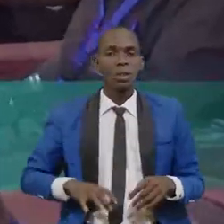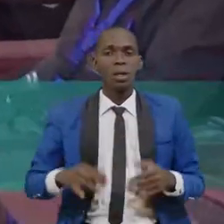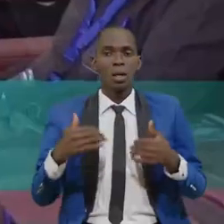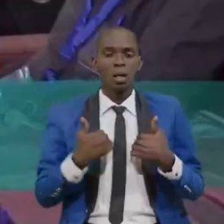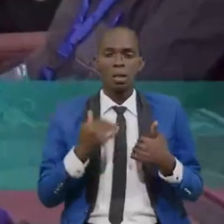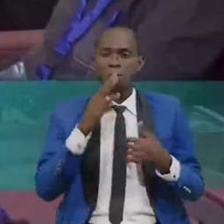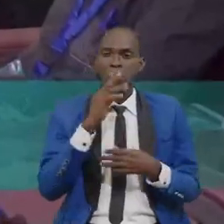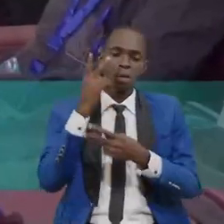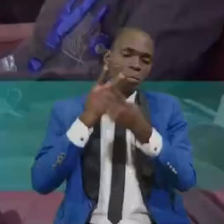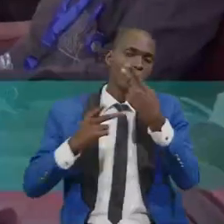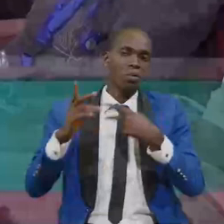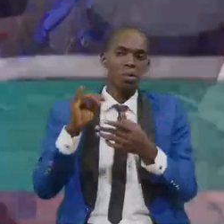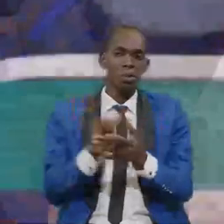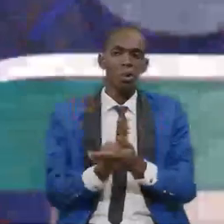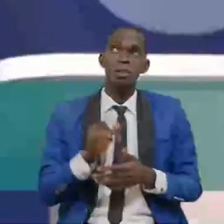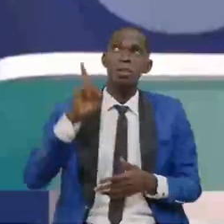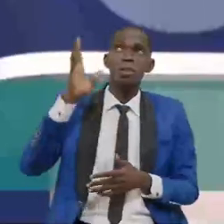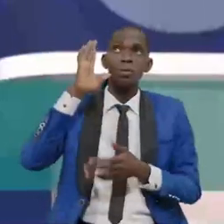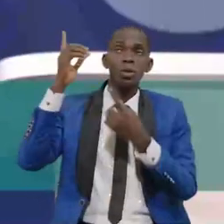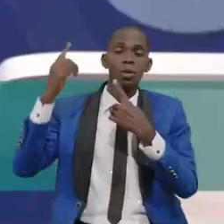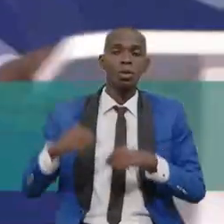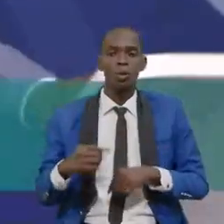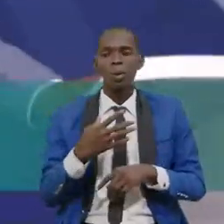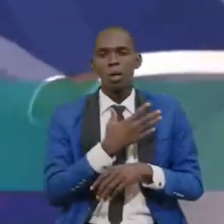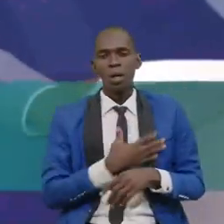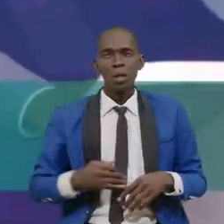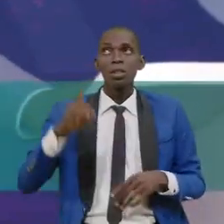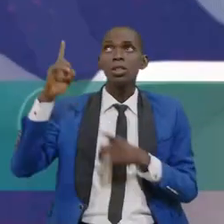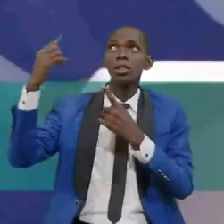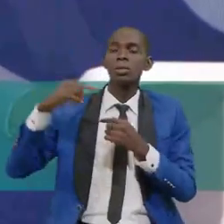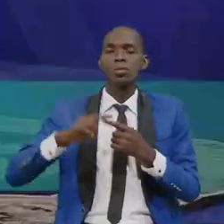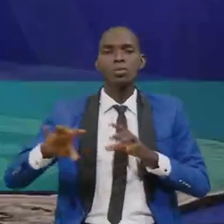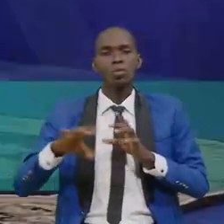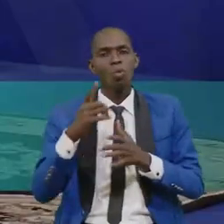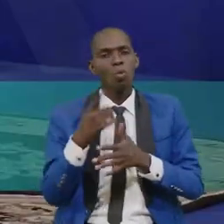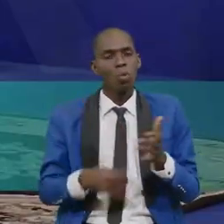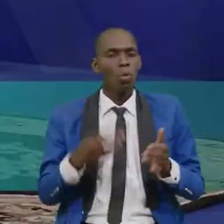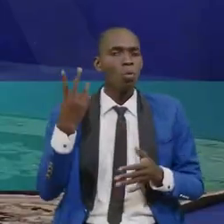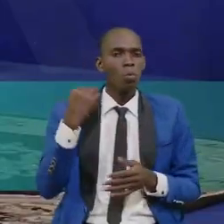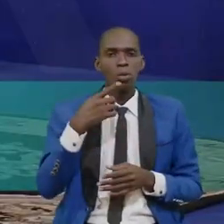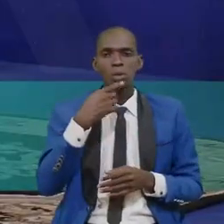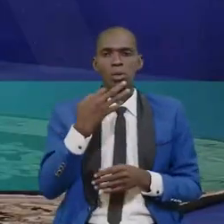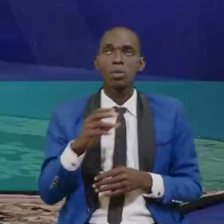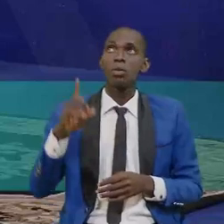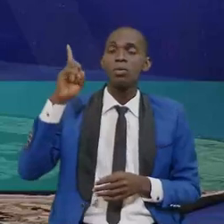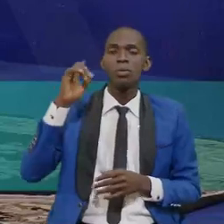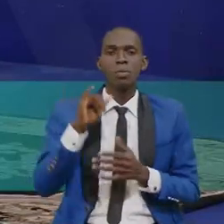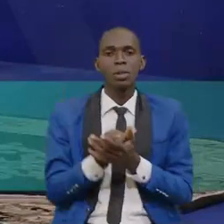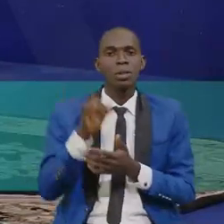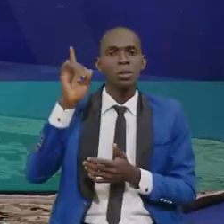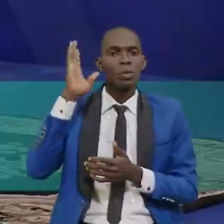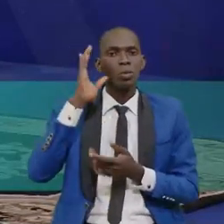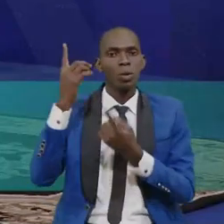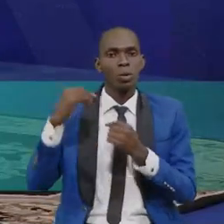on avait prophétisé que Christ viendra et il est venu faire ce qu'on avait dit à son sujet, qu'il viendra.